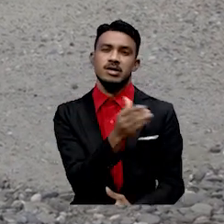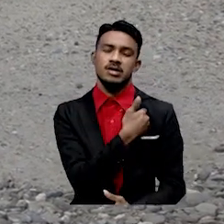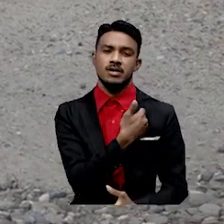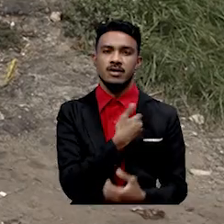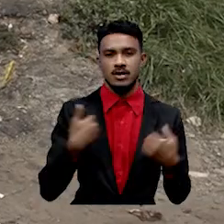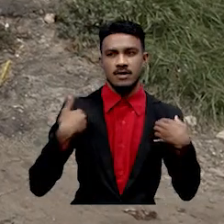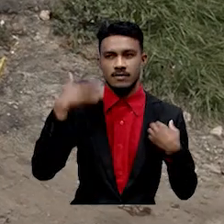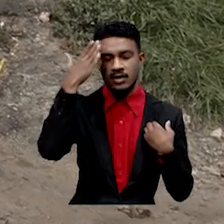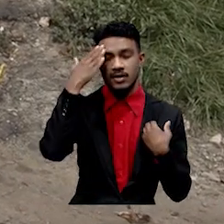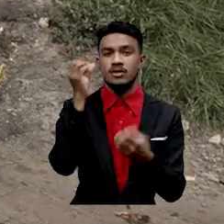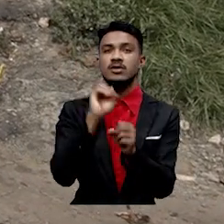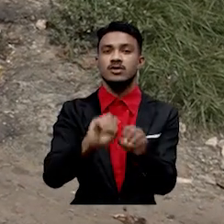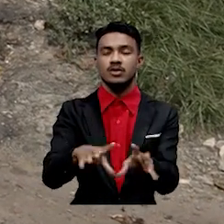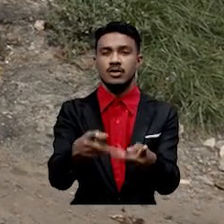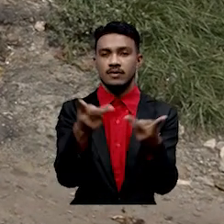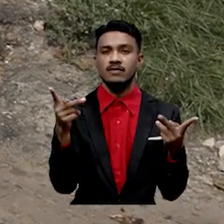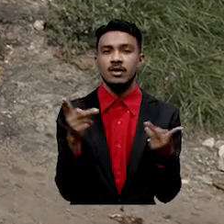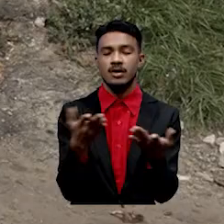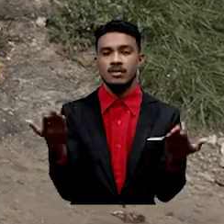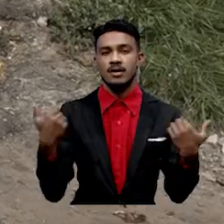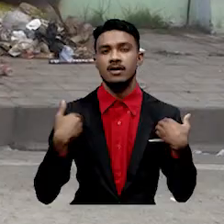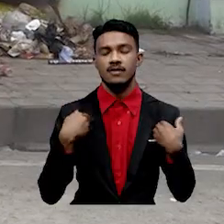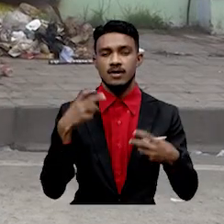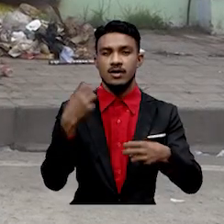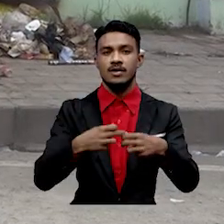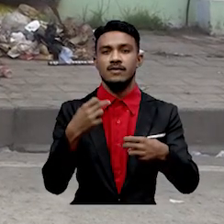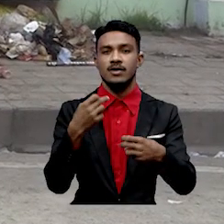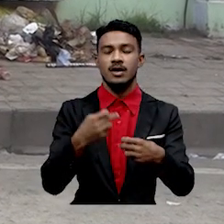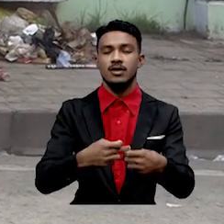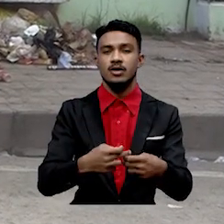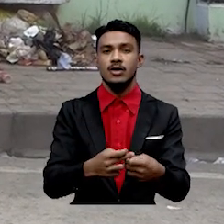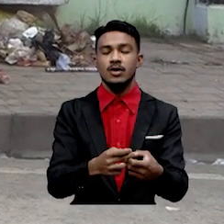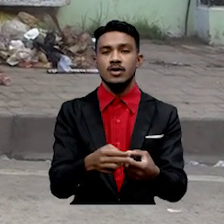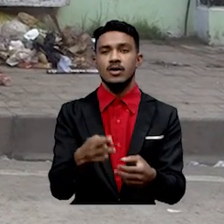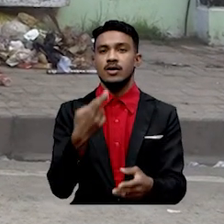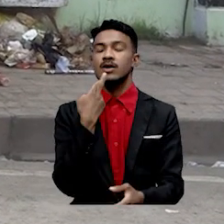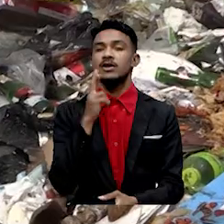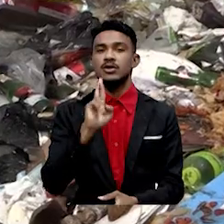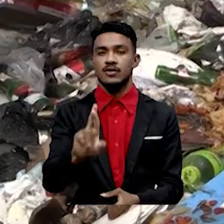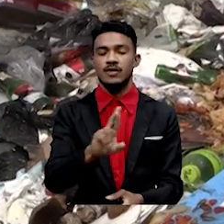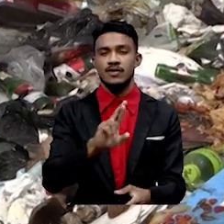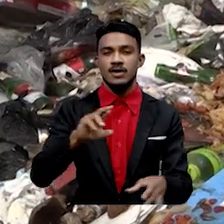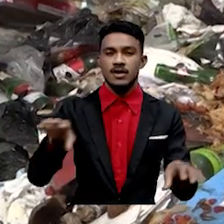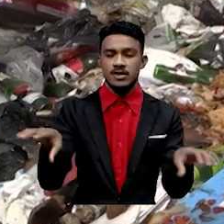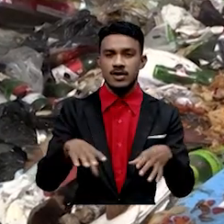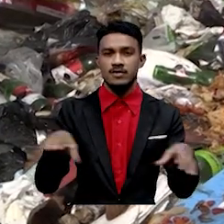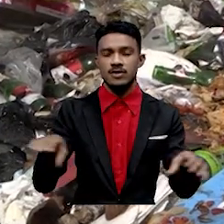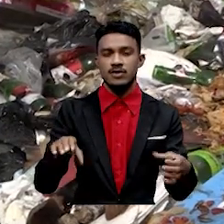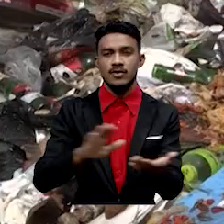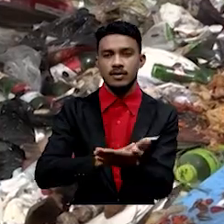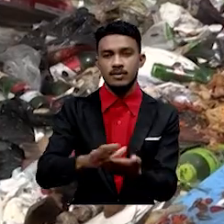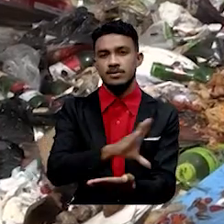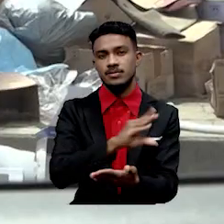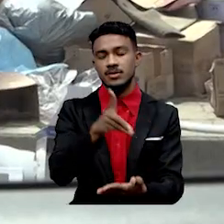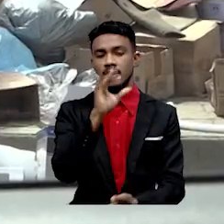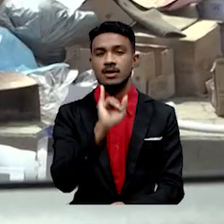ia fatin nebe preparado. Tamban e difícil atu resolve problema lixo nebe continua existi ia cidade Dili,